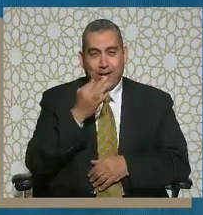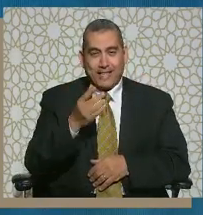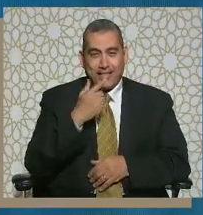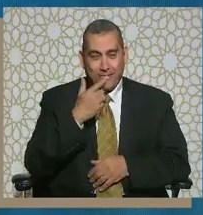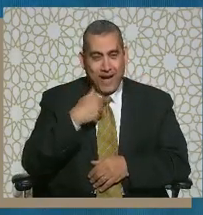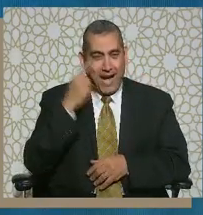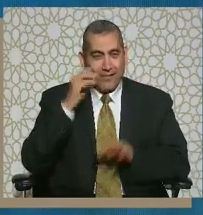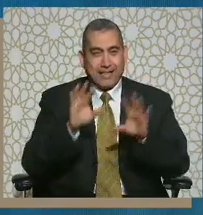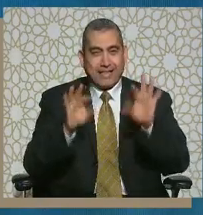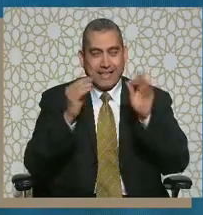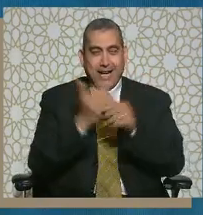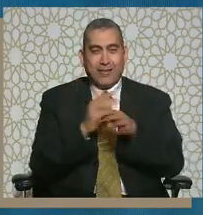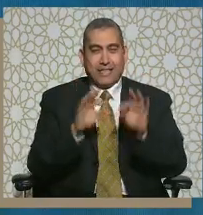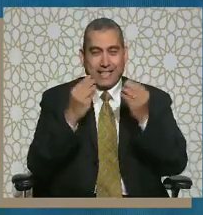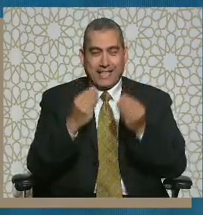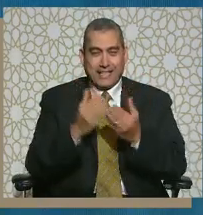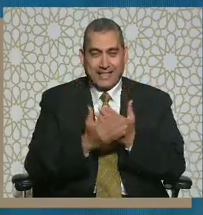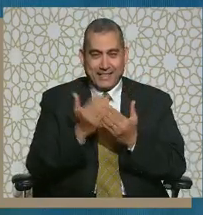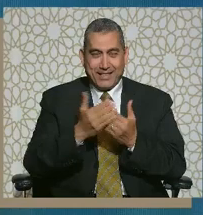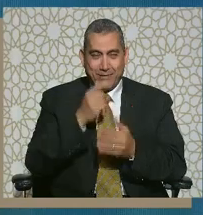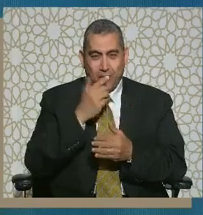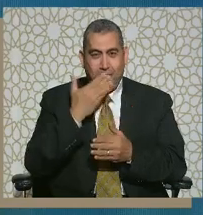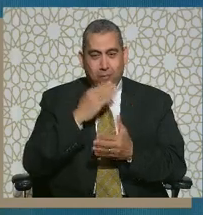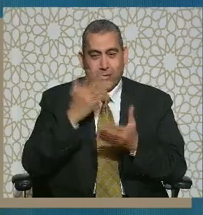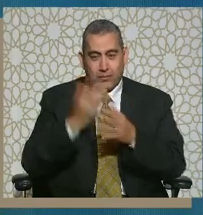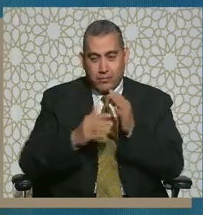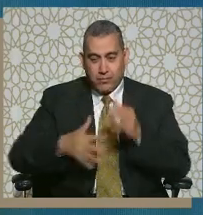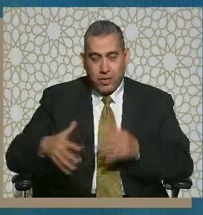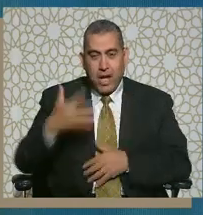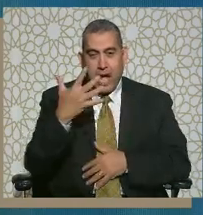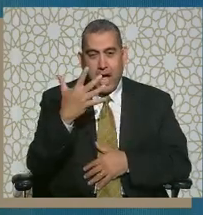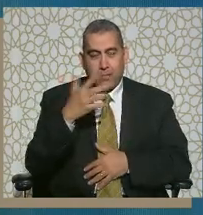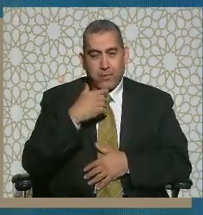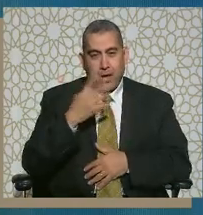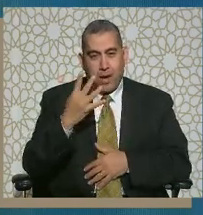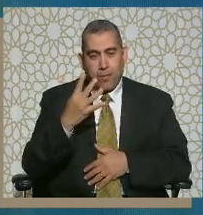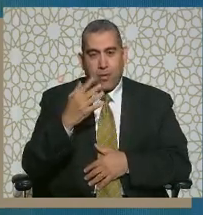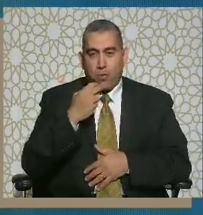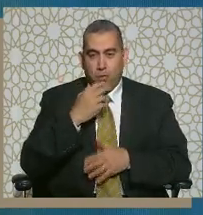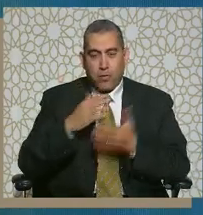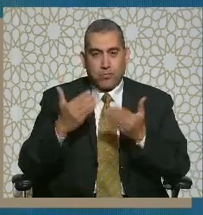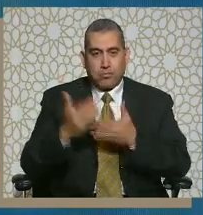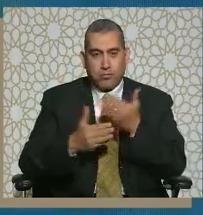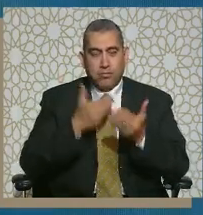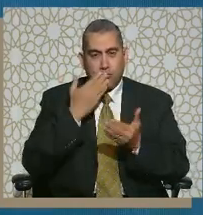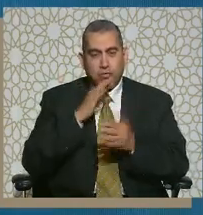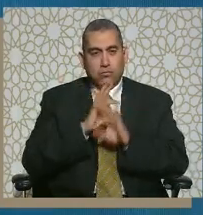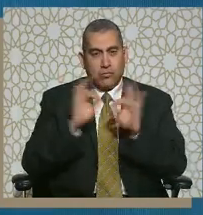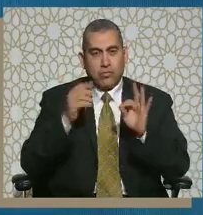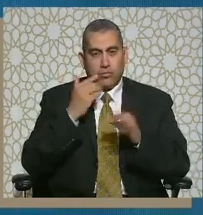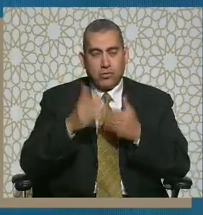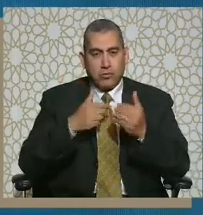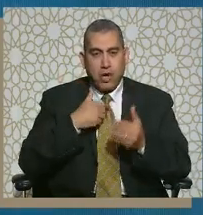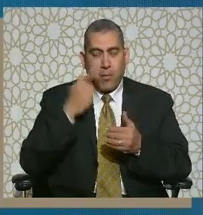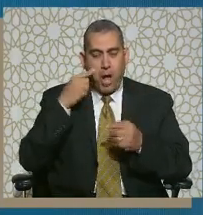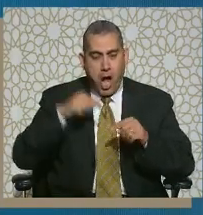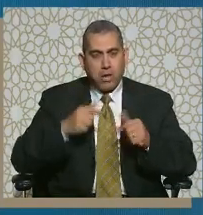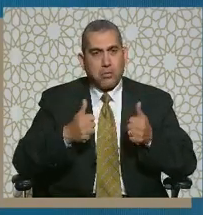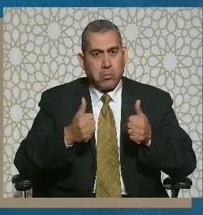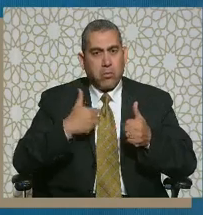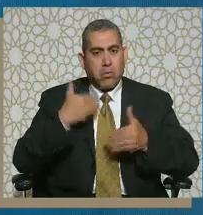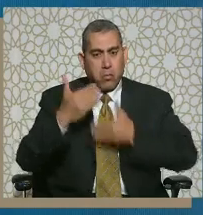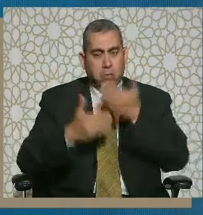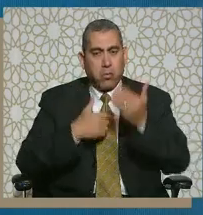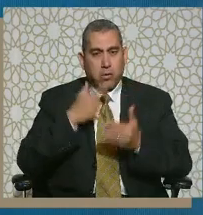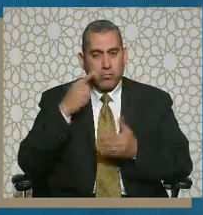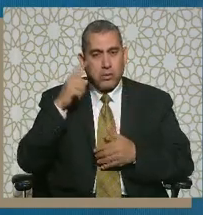لسه حديث الزواج يعني. ربنا اكرمني بخمس اولاد، اربع اولاد يا رب وكل حاجه. المهم سعادتك انا كنت عايش عيشه كويسه وكل حاجه، مريت